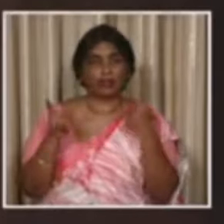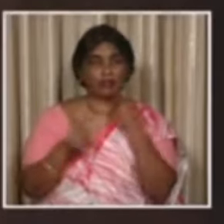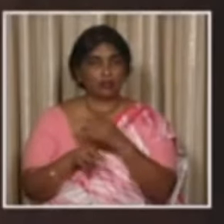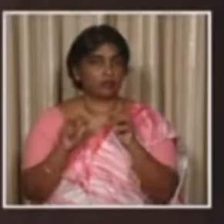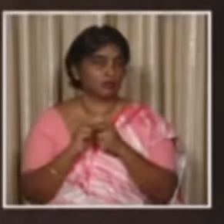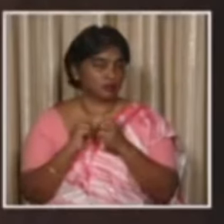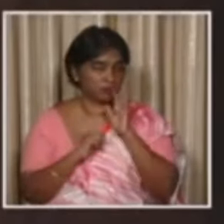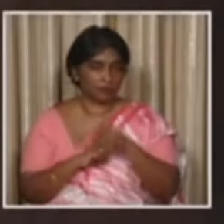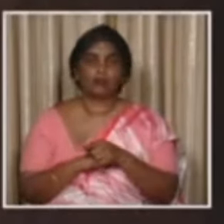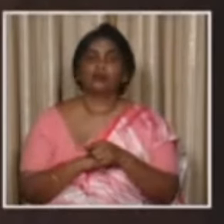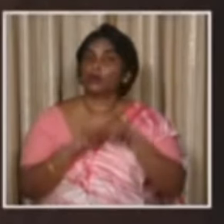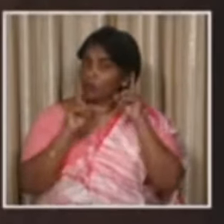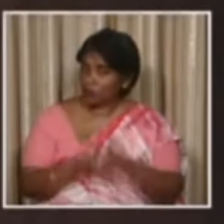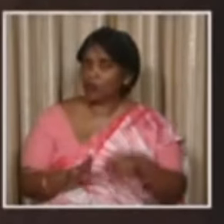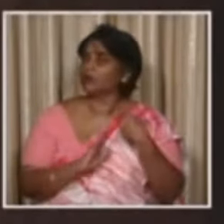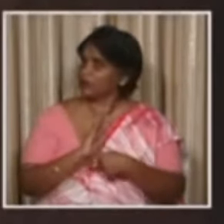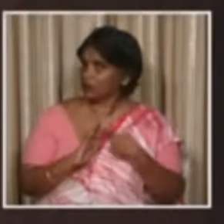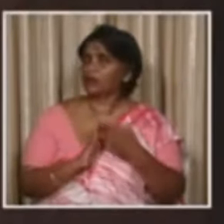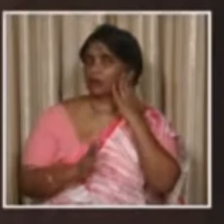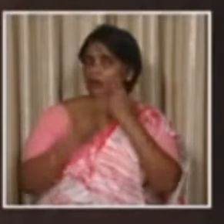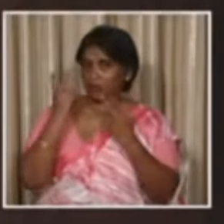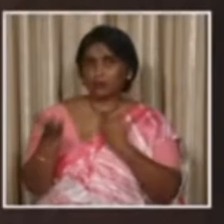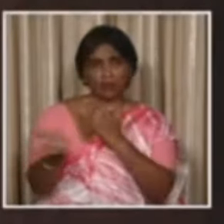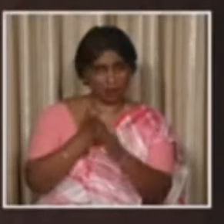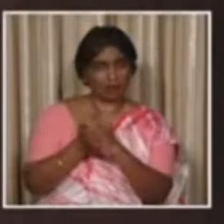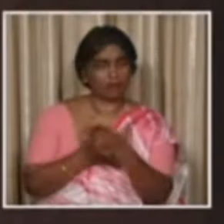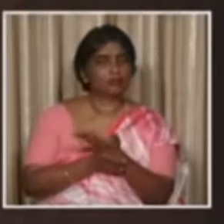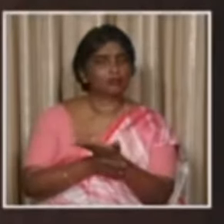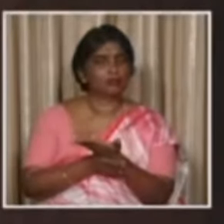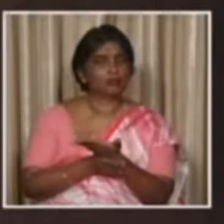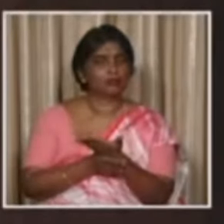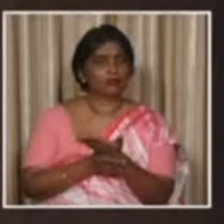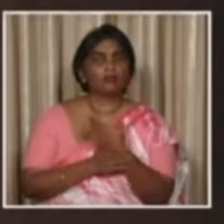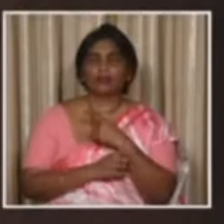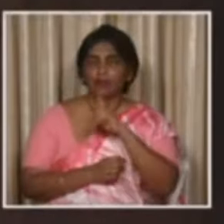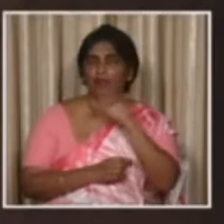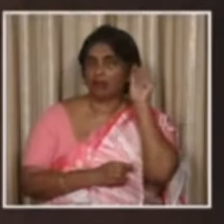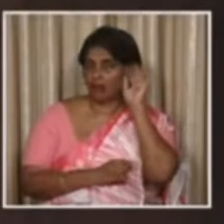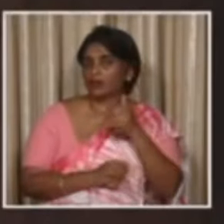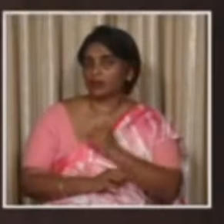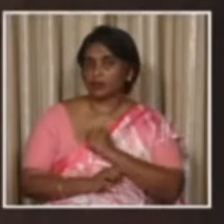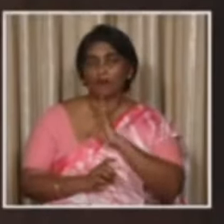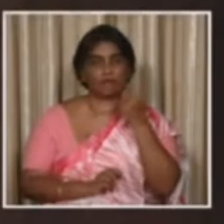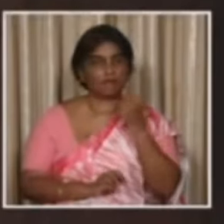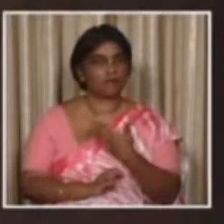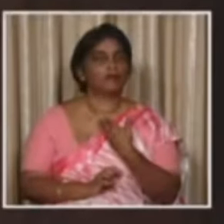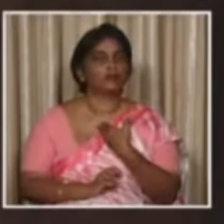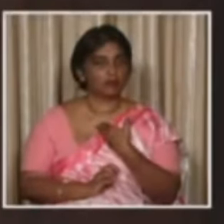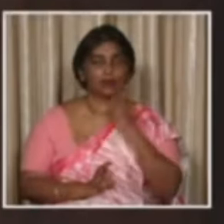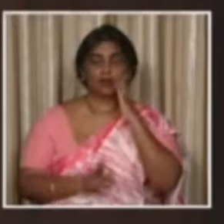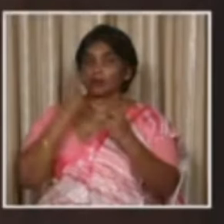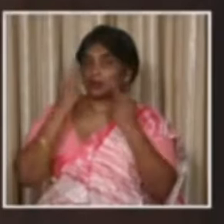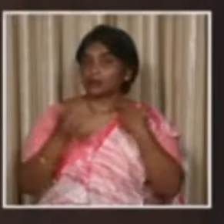හැටි. මේවද මේ රටේ සංචාරකයන්ට සලකන ක්‍රමවේද? පහහන්න කැමති ඒකයි අපිට වැදගත් වෙන්නේ.